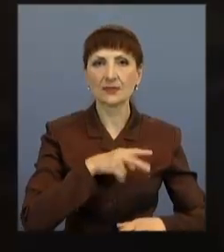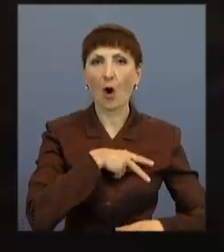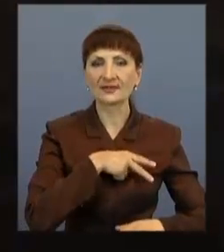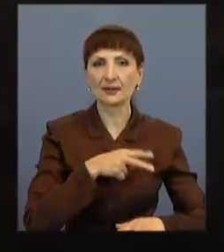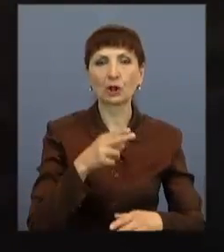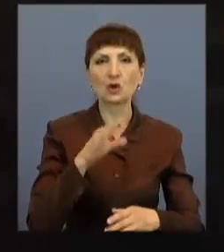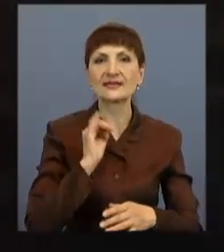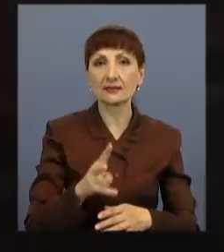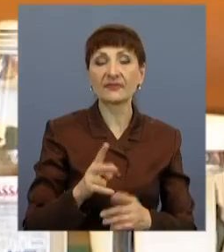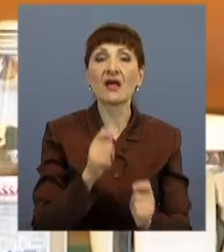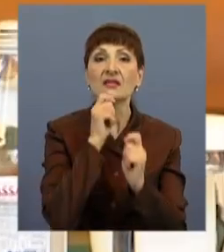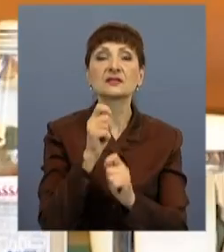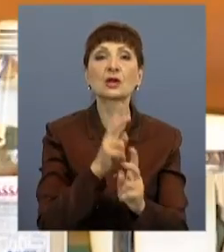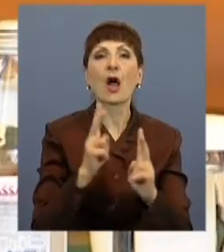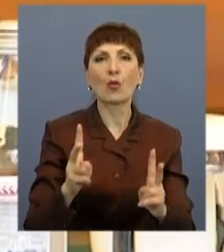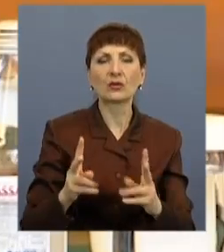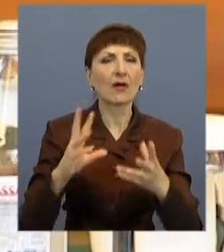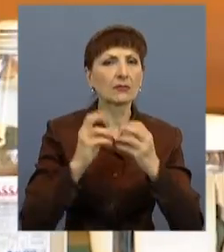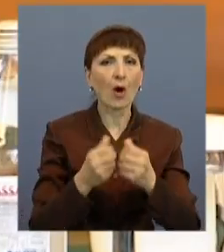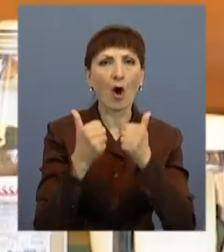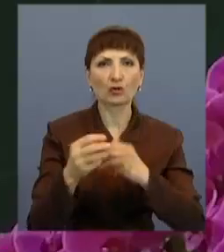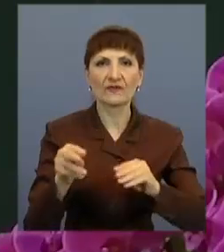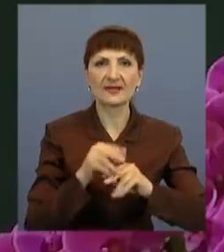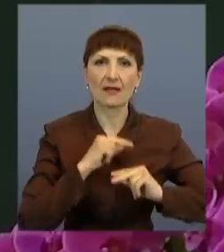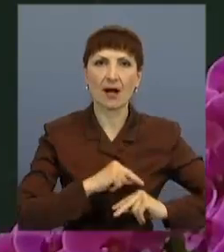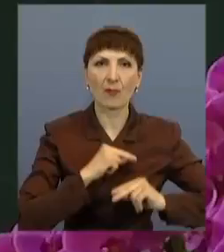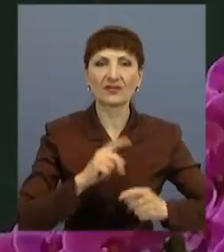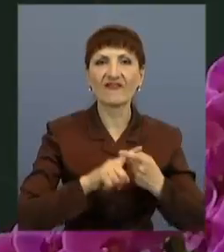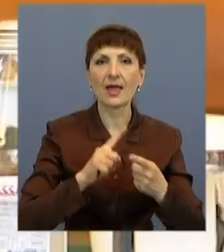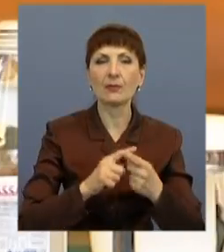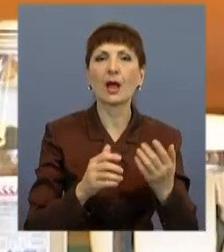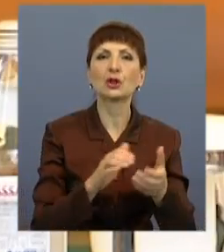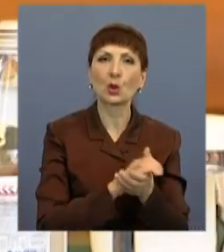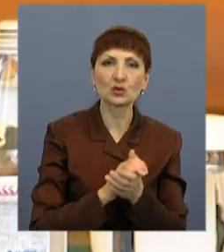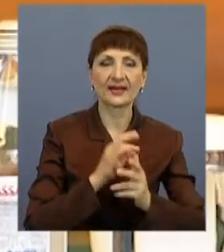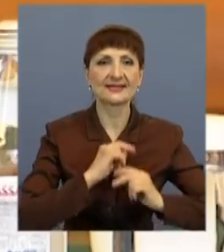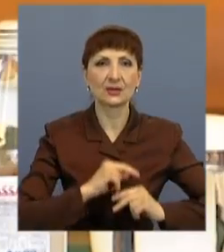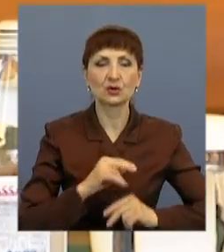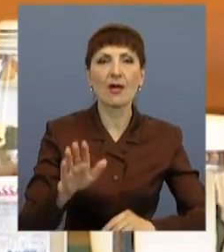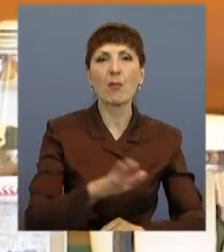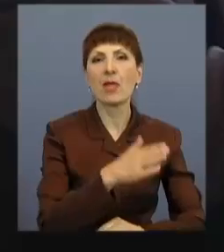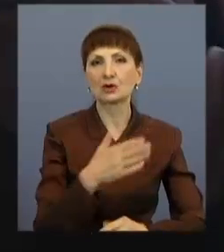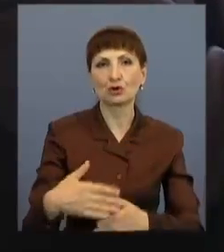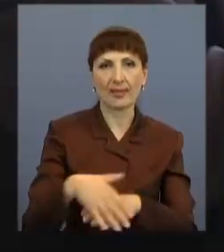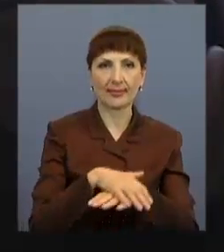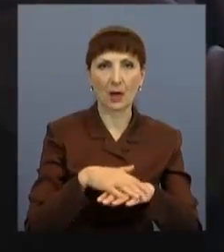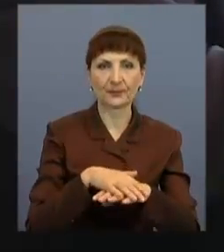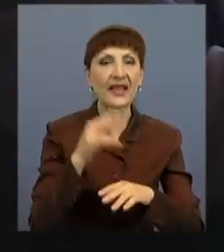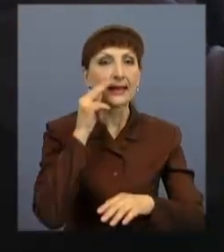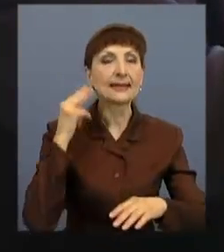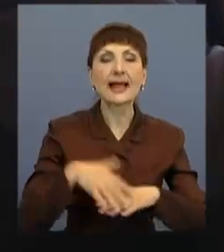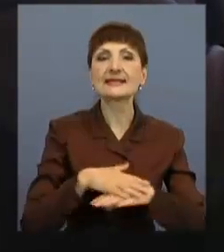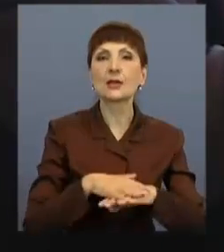Им награждаются те, кто плодотворно работал во имя дружбы и сотрудничества между народами. Китайская